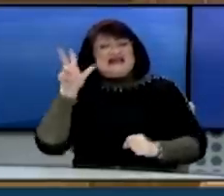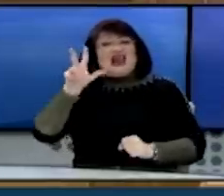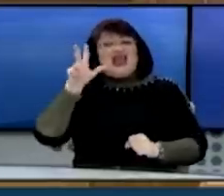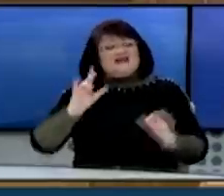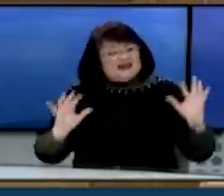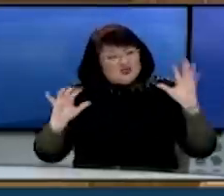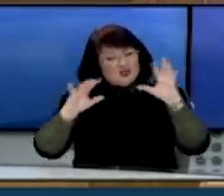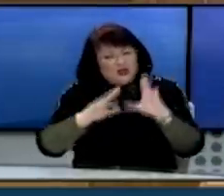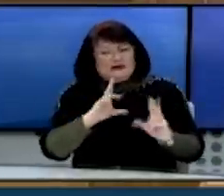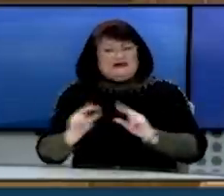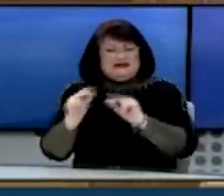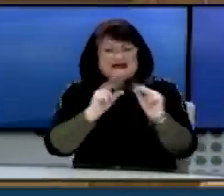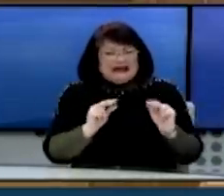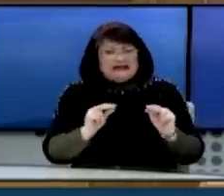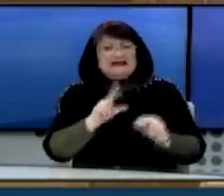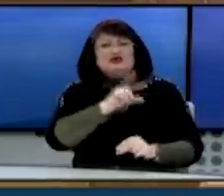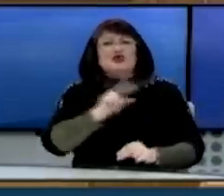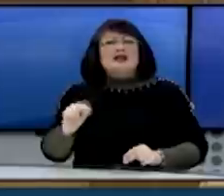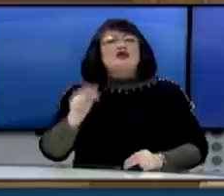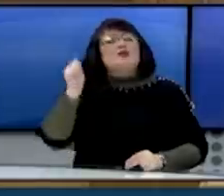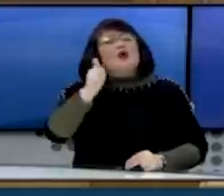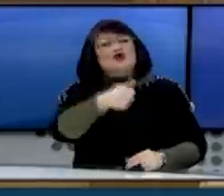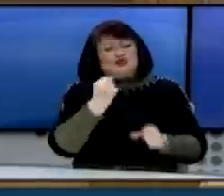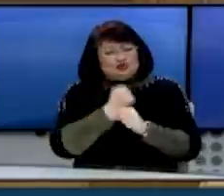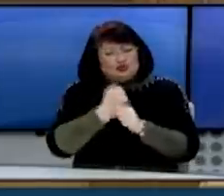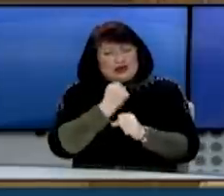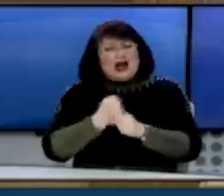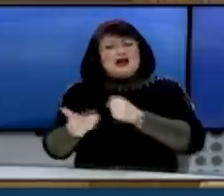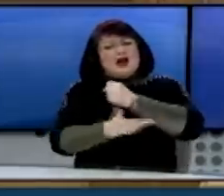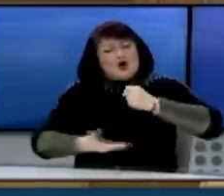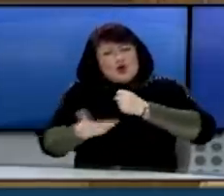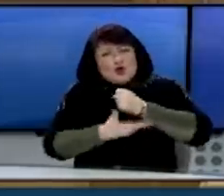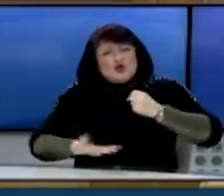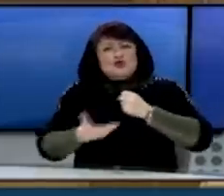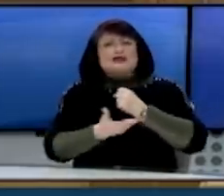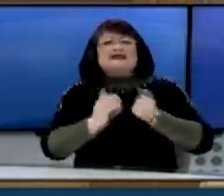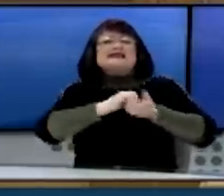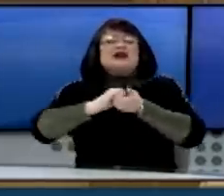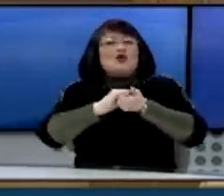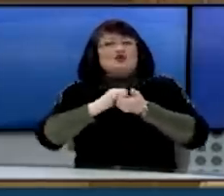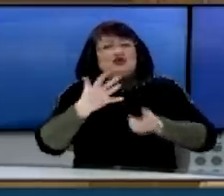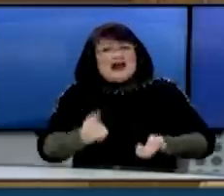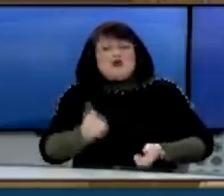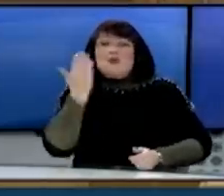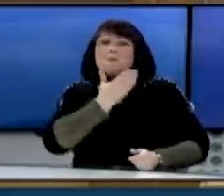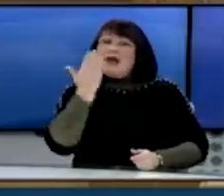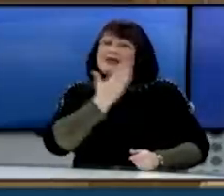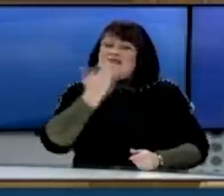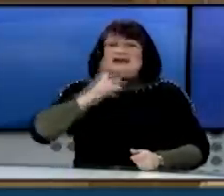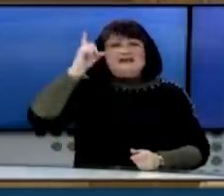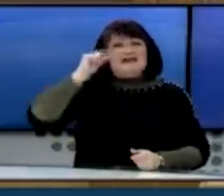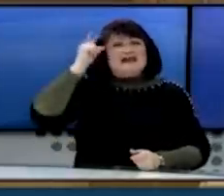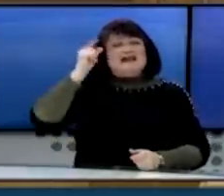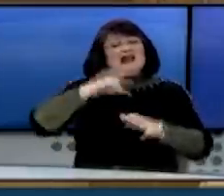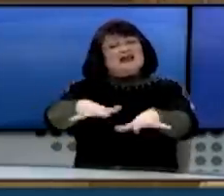τους, το ίδιο και οι αυτοαποσχολούμενοι, οι διοπαλεστές αγρότες μέσα από τους συλλόγους τους, οι μαθητές και οι φοιτητές